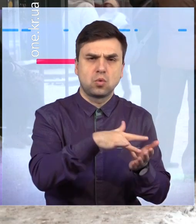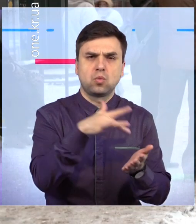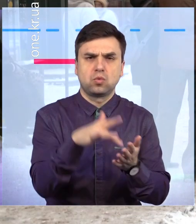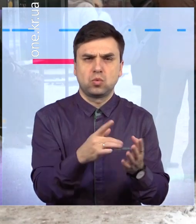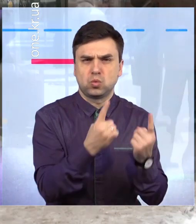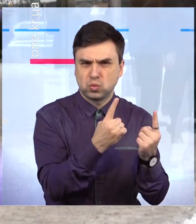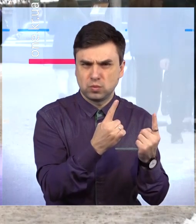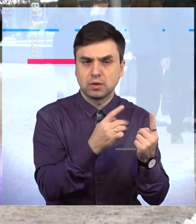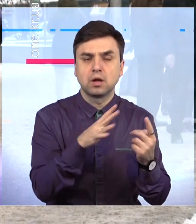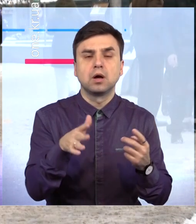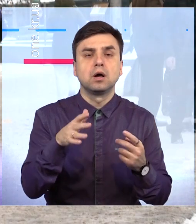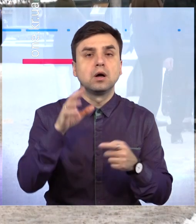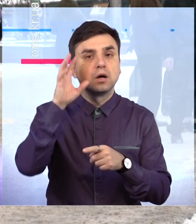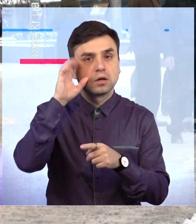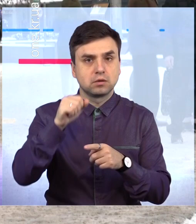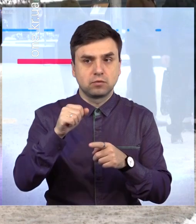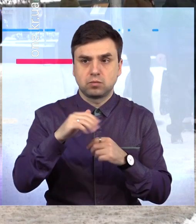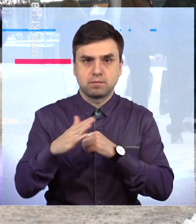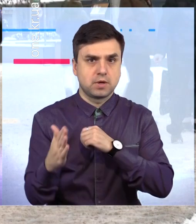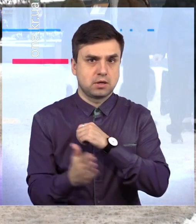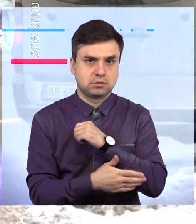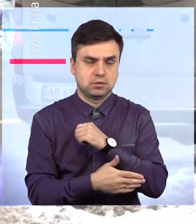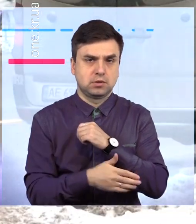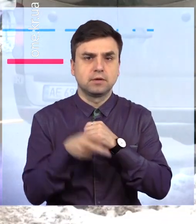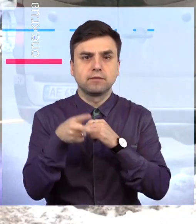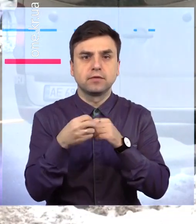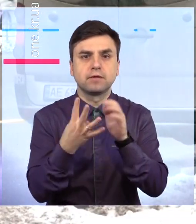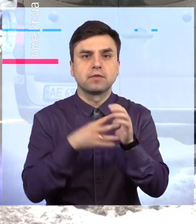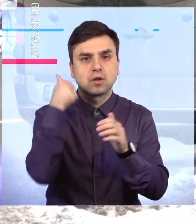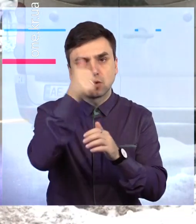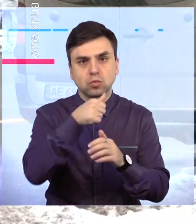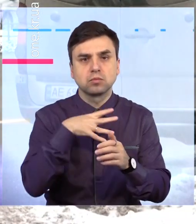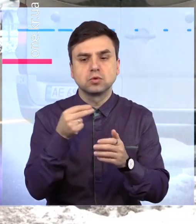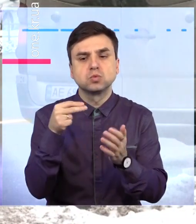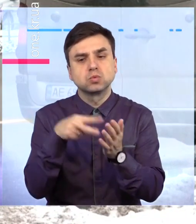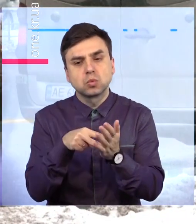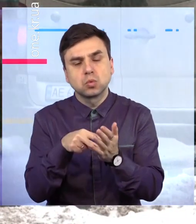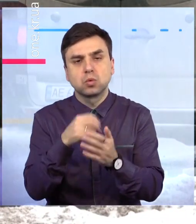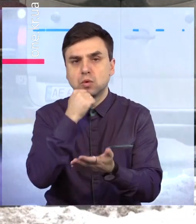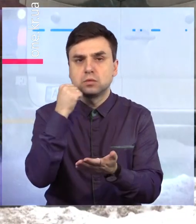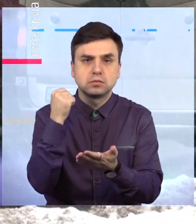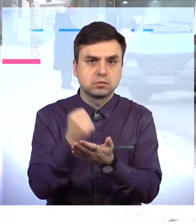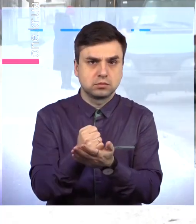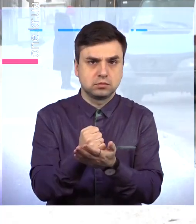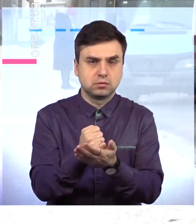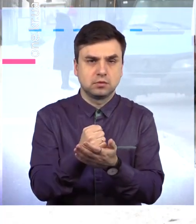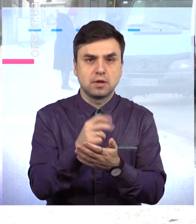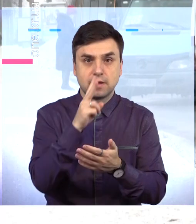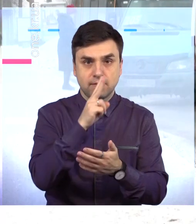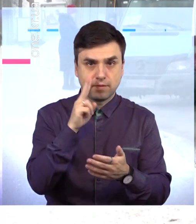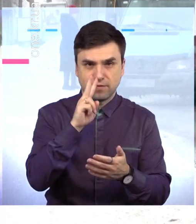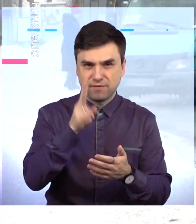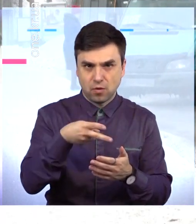перевезення у маршрутних таксі розглядались ще у 2019-му. Два роки кривоїзькі перевізники возили людей за 7 гривень. І лише у